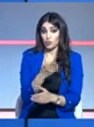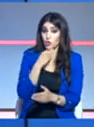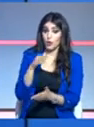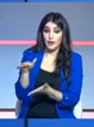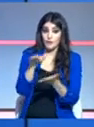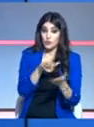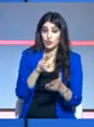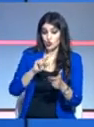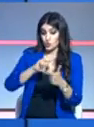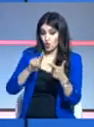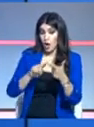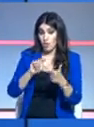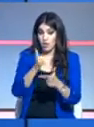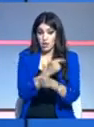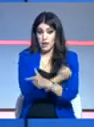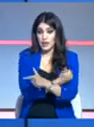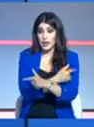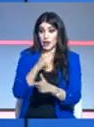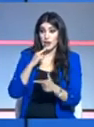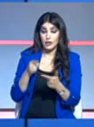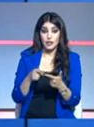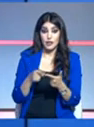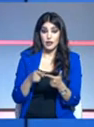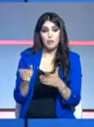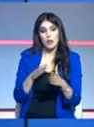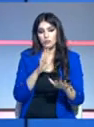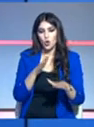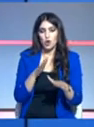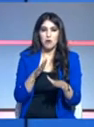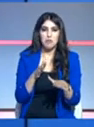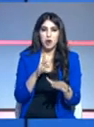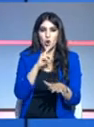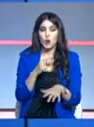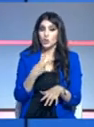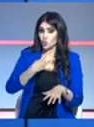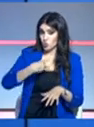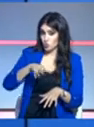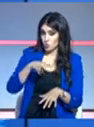الجرعه الثانيه دونك نحن عندنا حسب التقريب